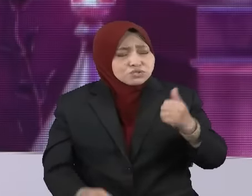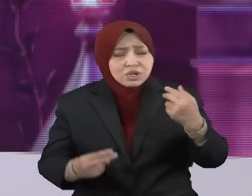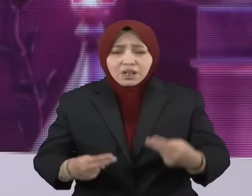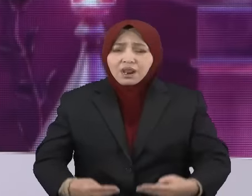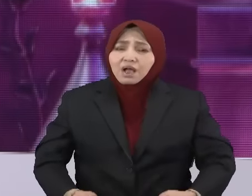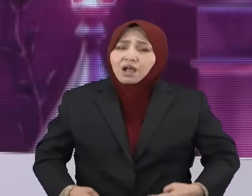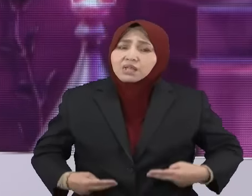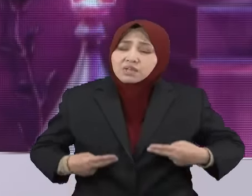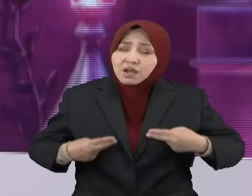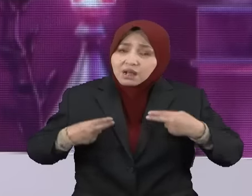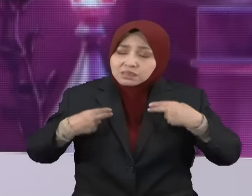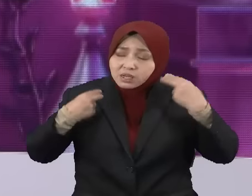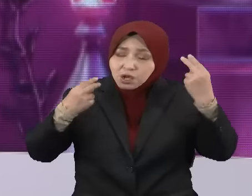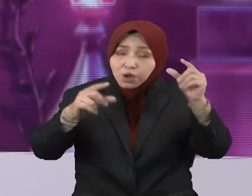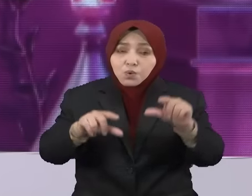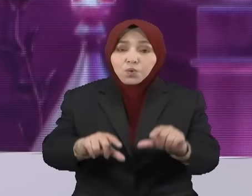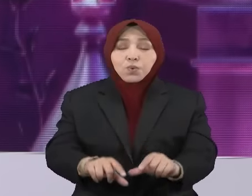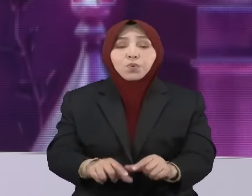حياتي